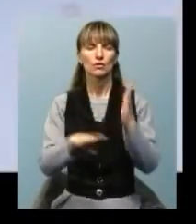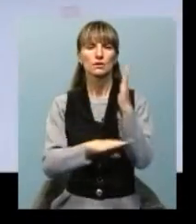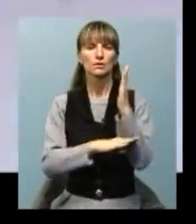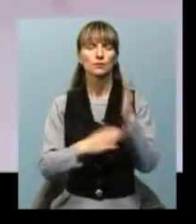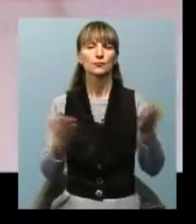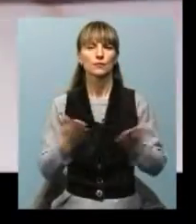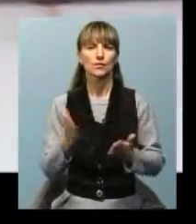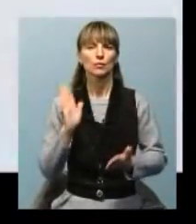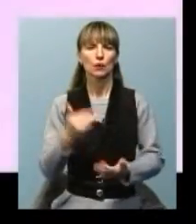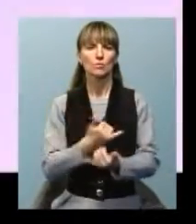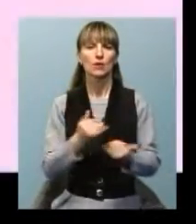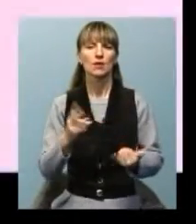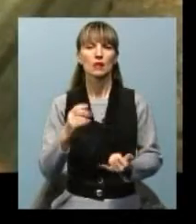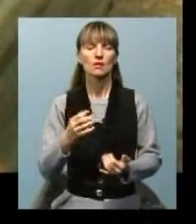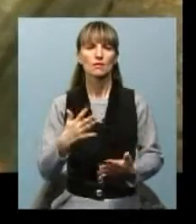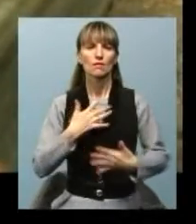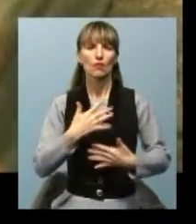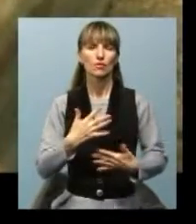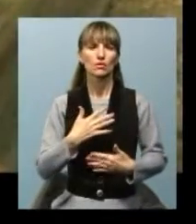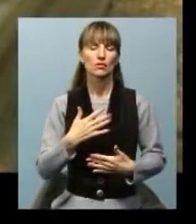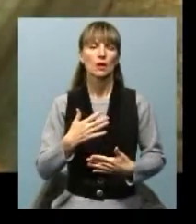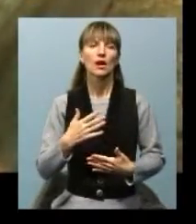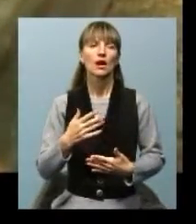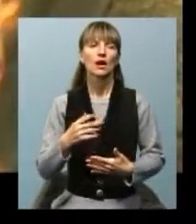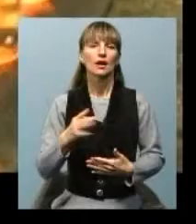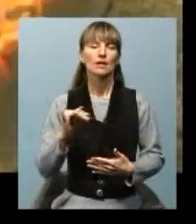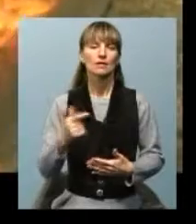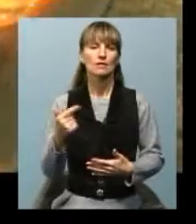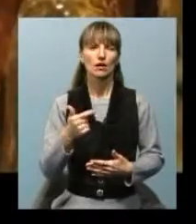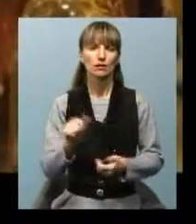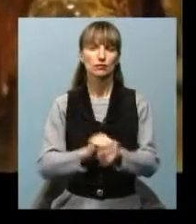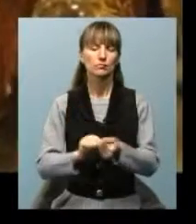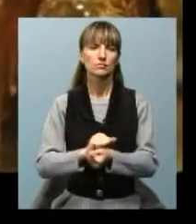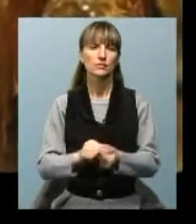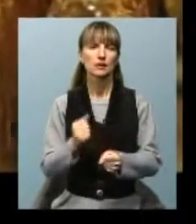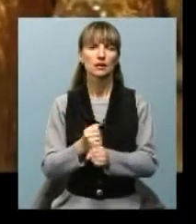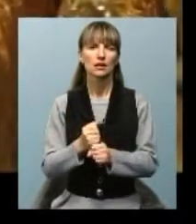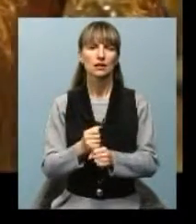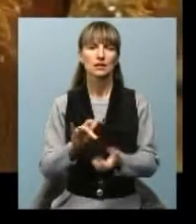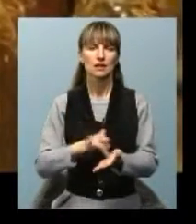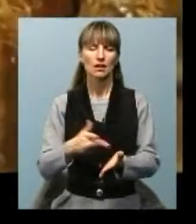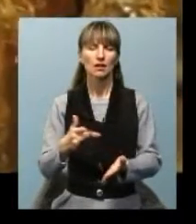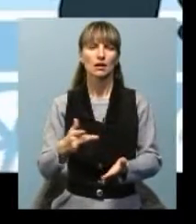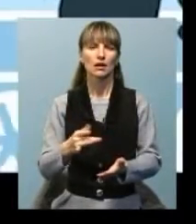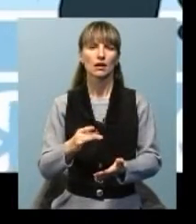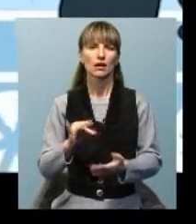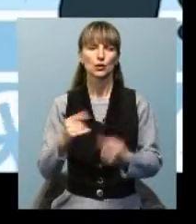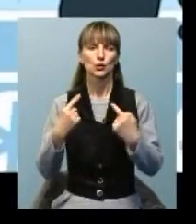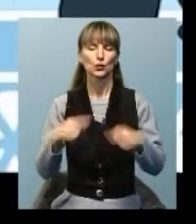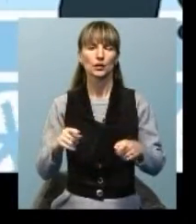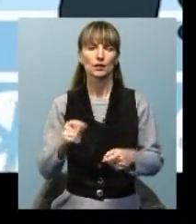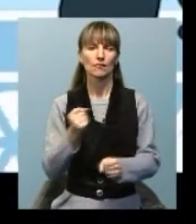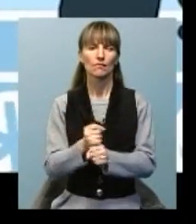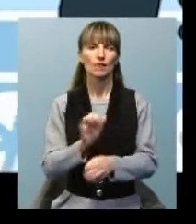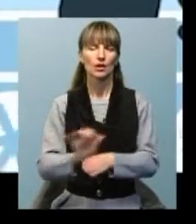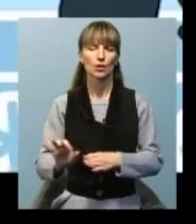далі забезпечувати нас киснем та плодами. З вторинного скла виробляється скляна тара, декоративна плитка та інші вироби.